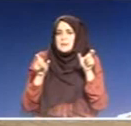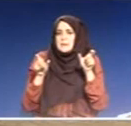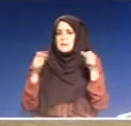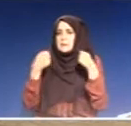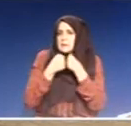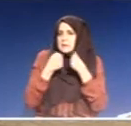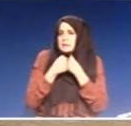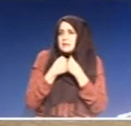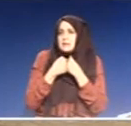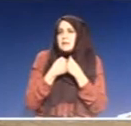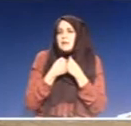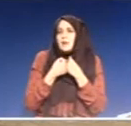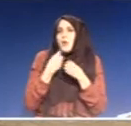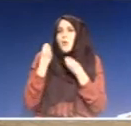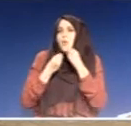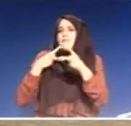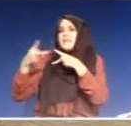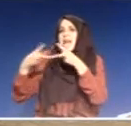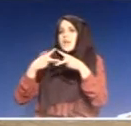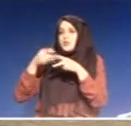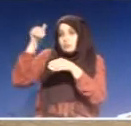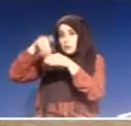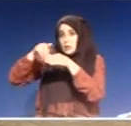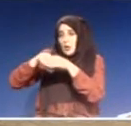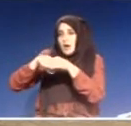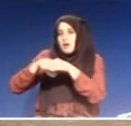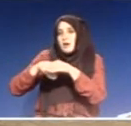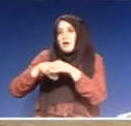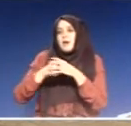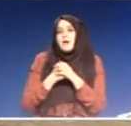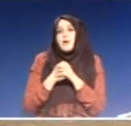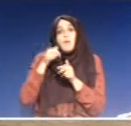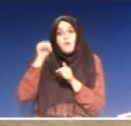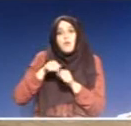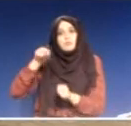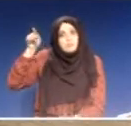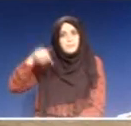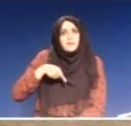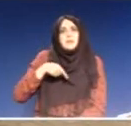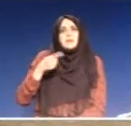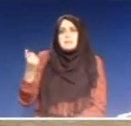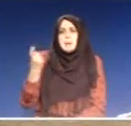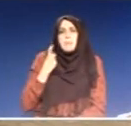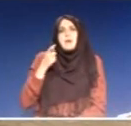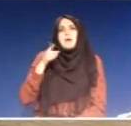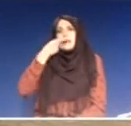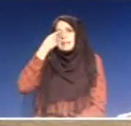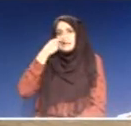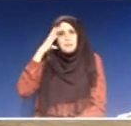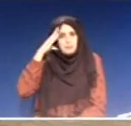وتلزم أهل القرية، نعم، أيضا بإحضار مختصين سواء